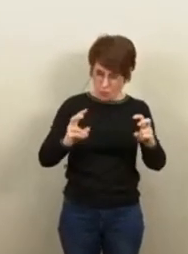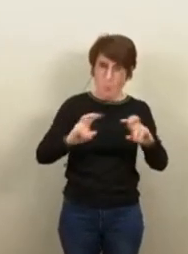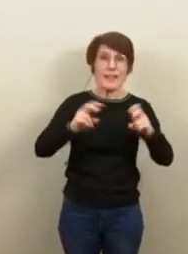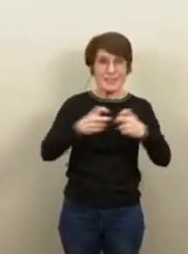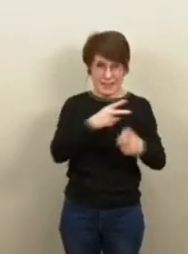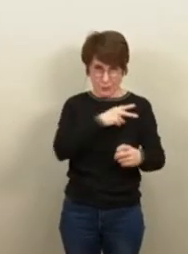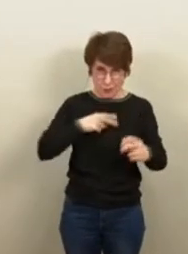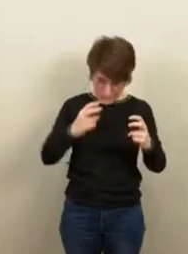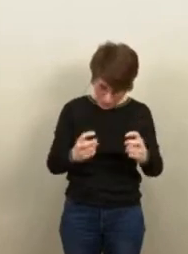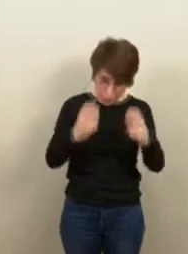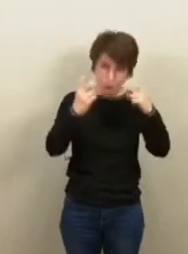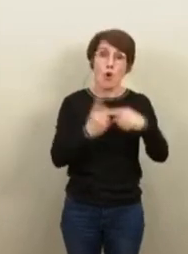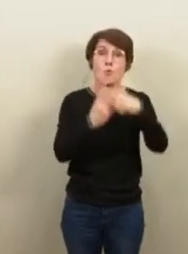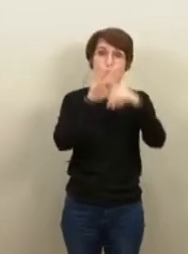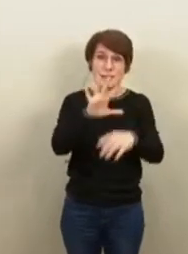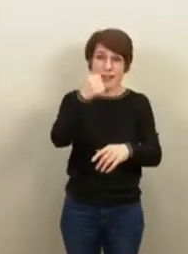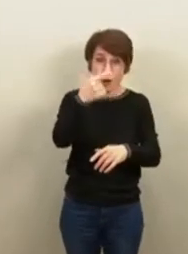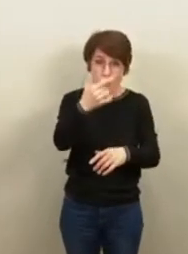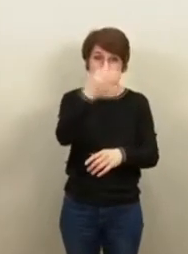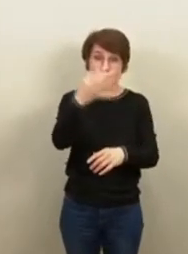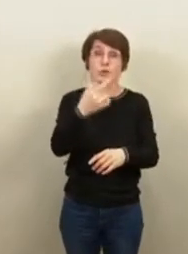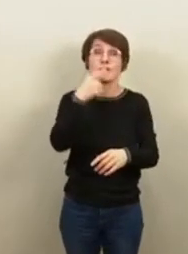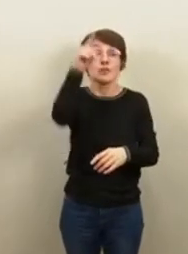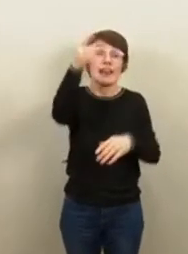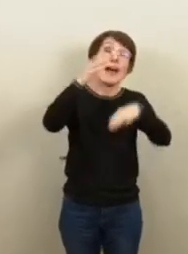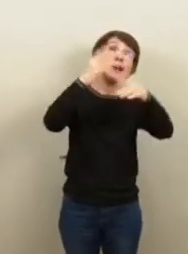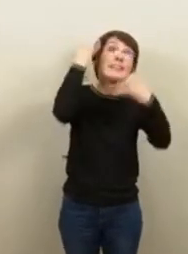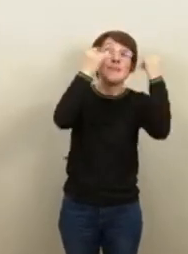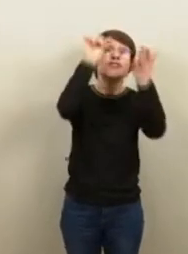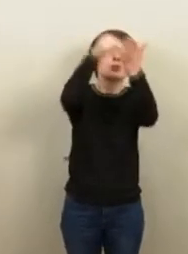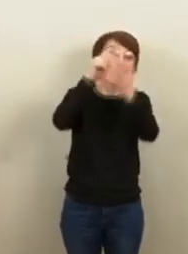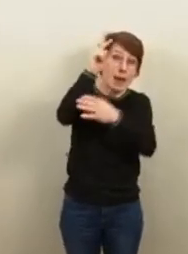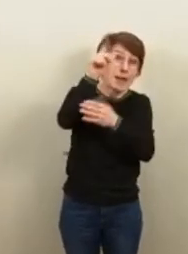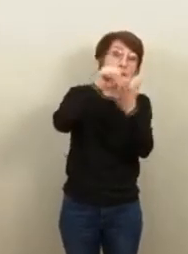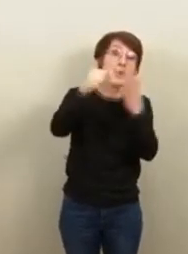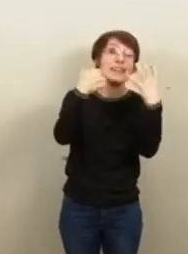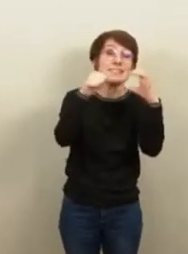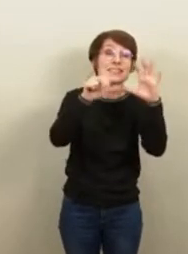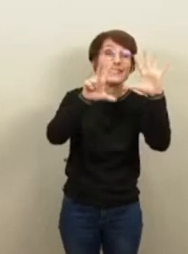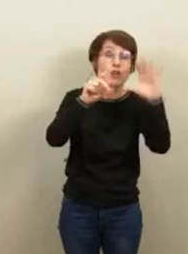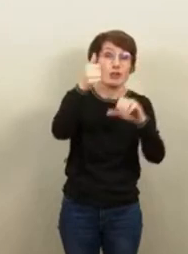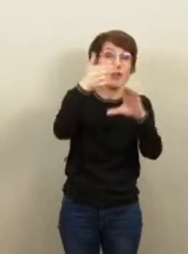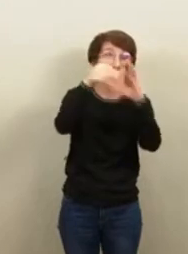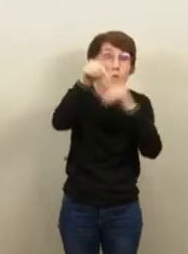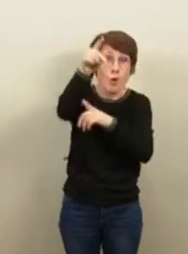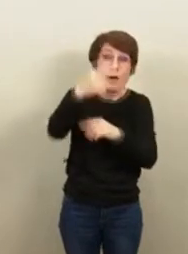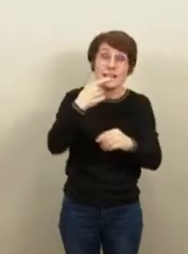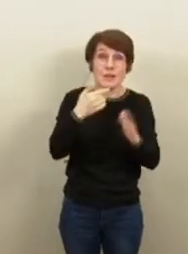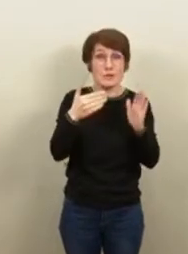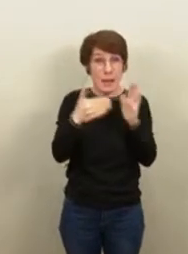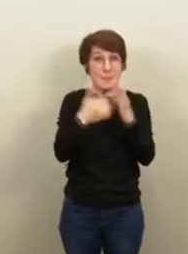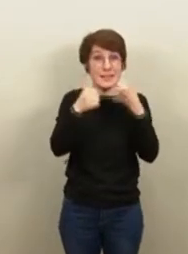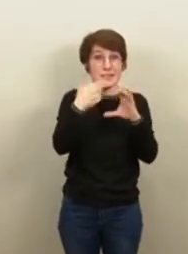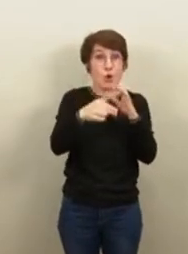taxe foncière, il paierait 681 €, soit 1849 € de moins qu'à